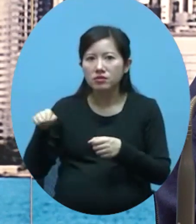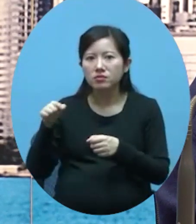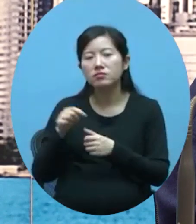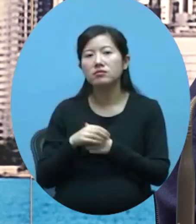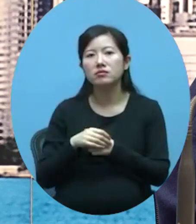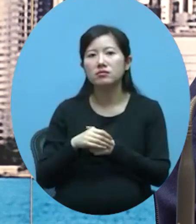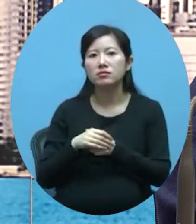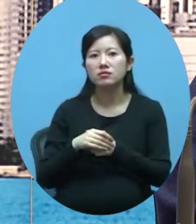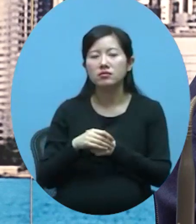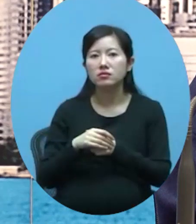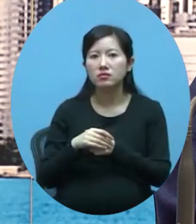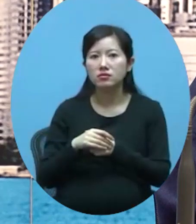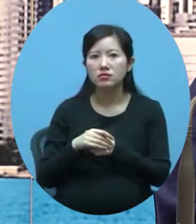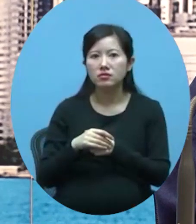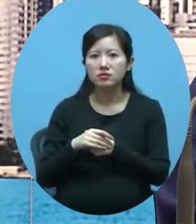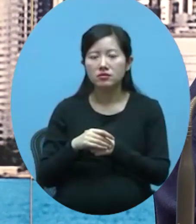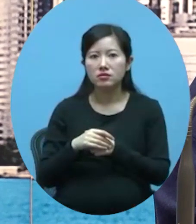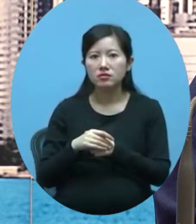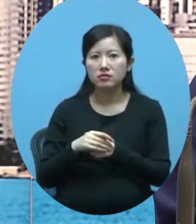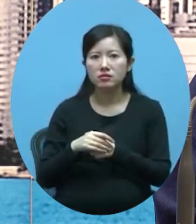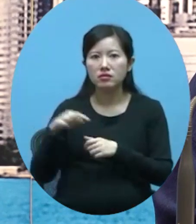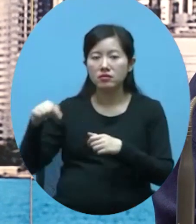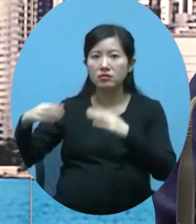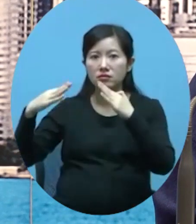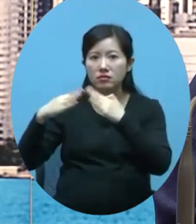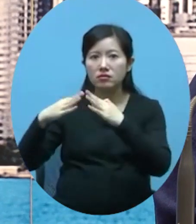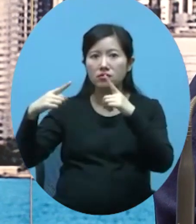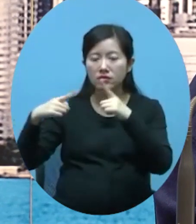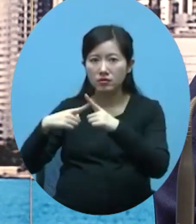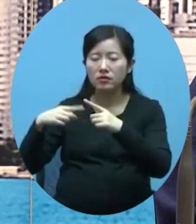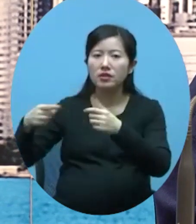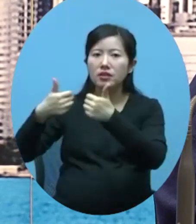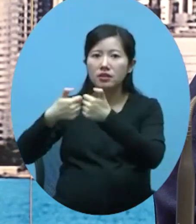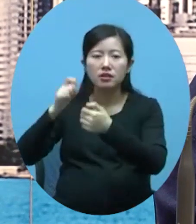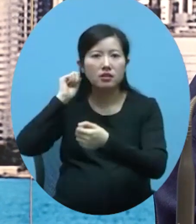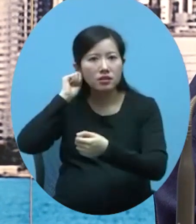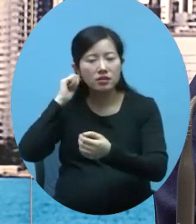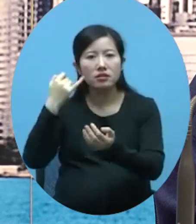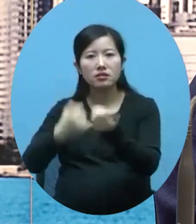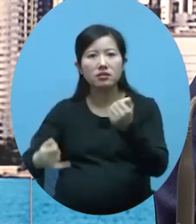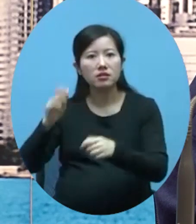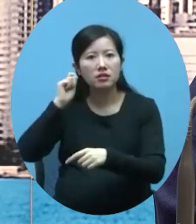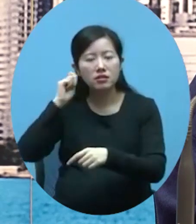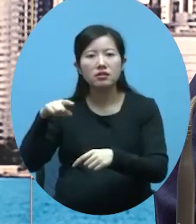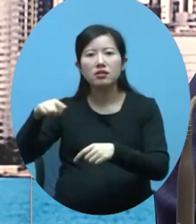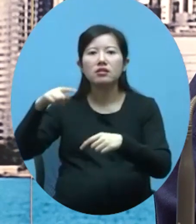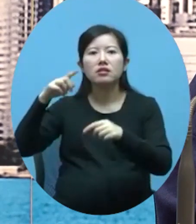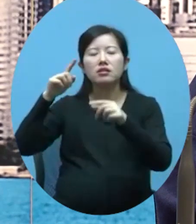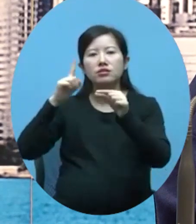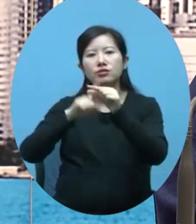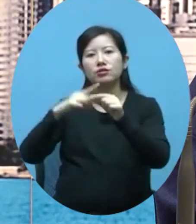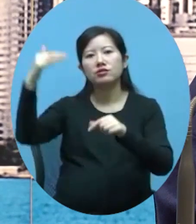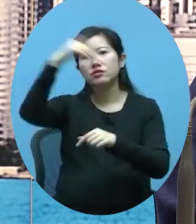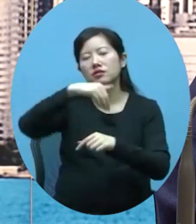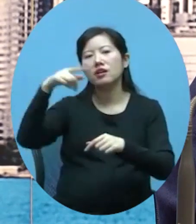即他家人太太和女兒就是在中山住的那